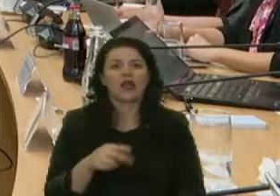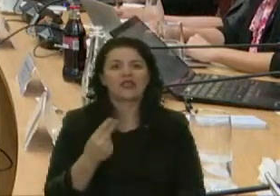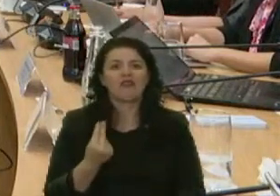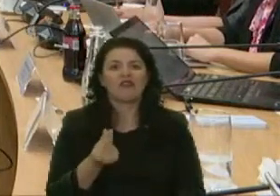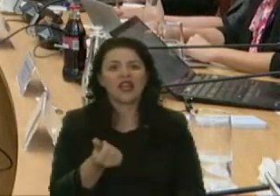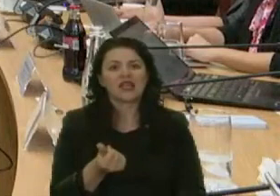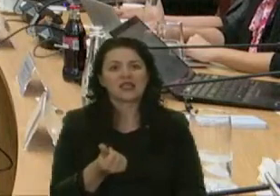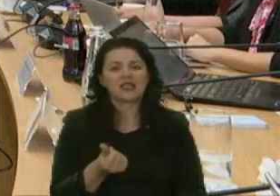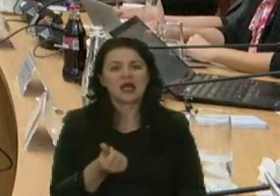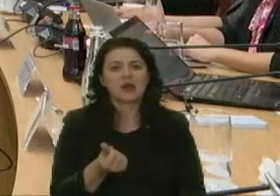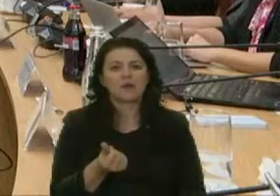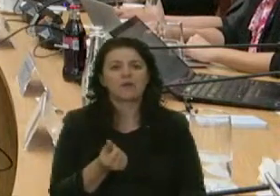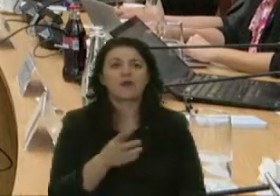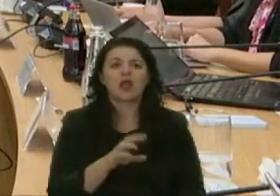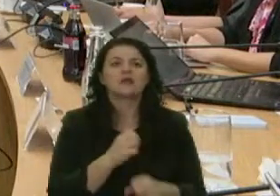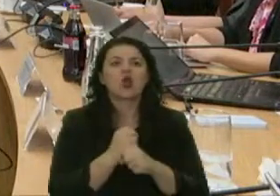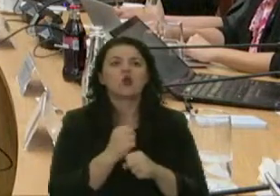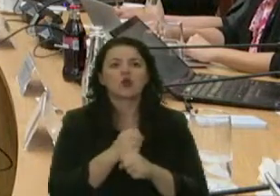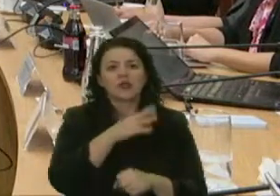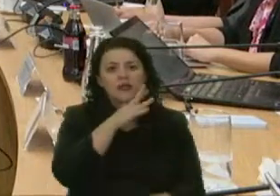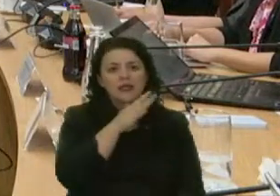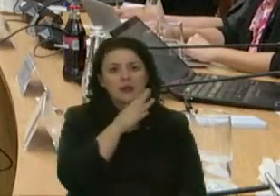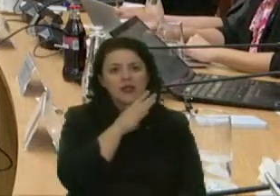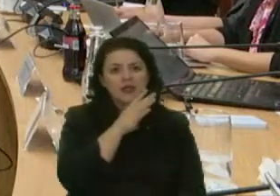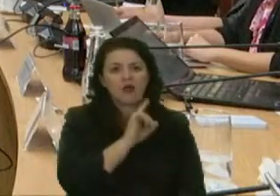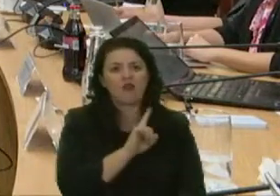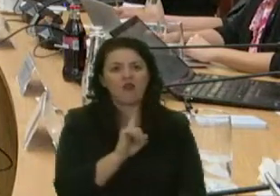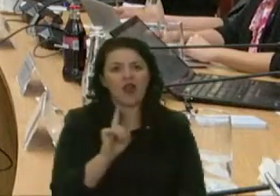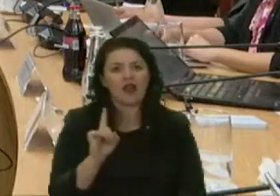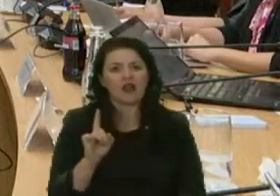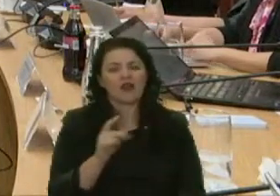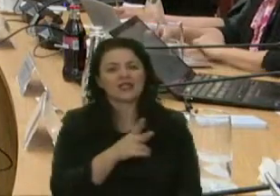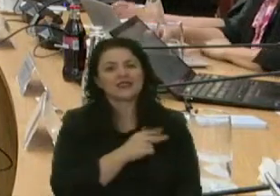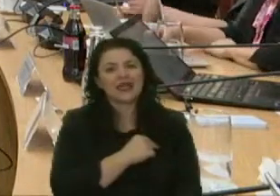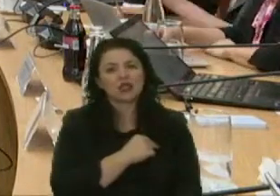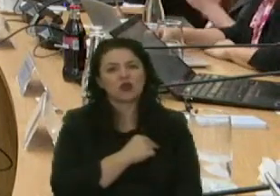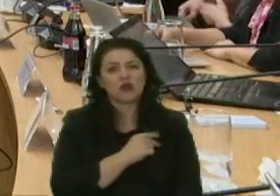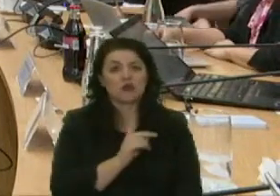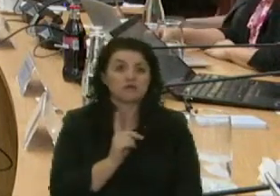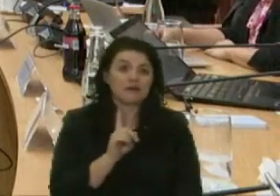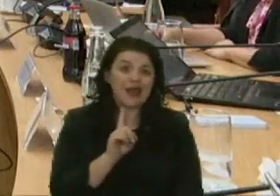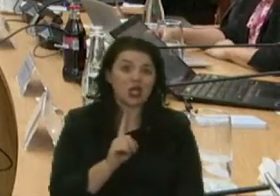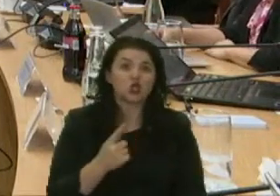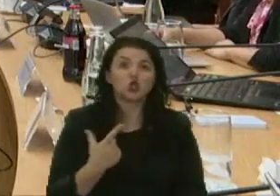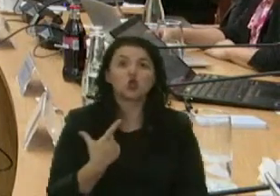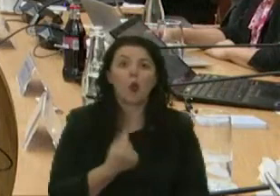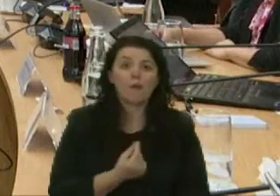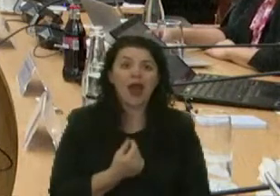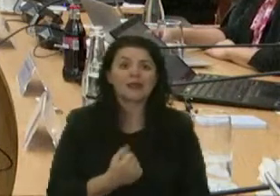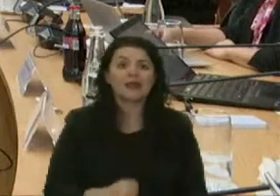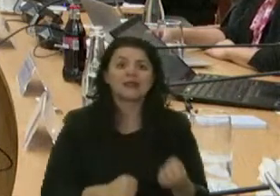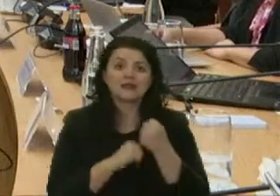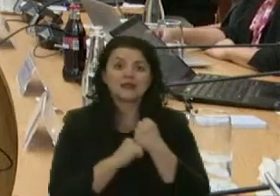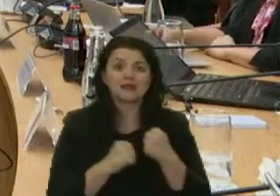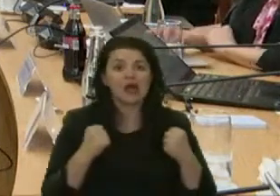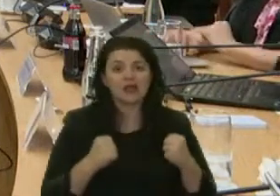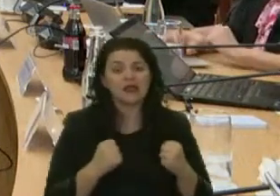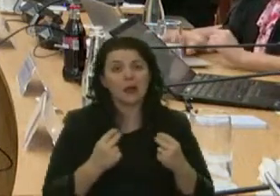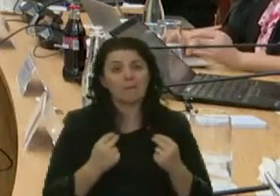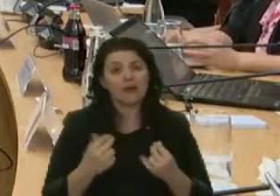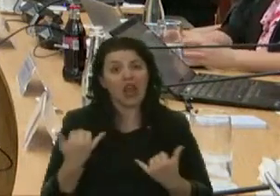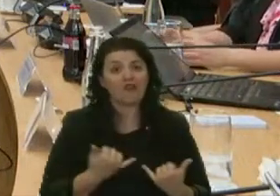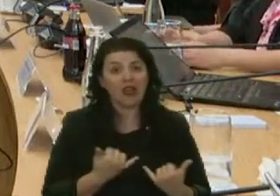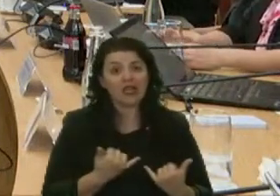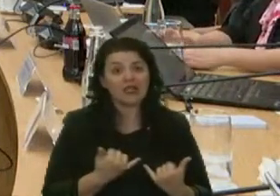Deci se lucrează administrativ exact fiecare făcându și datoria că ea e dublată și este întărită și este binevenită din